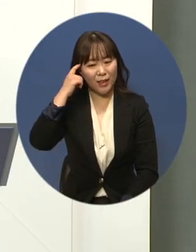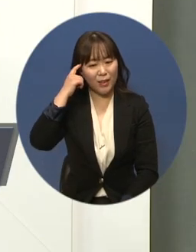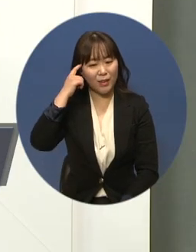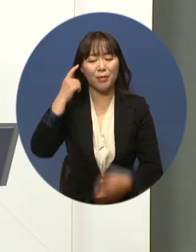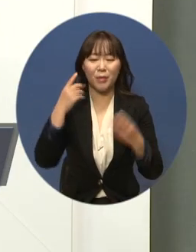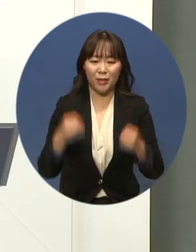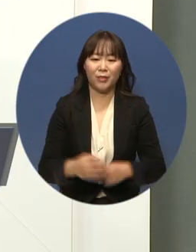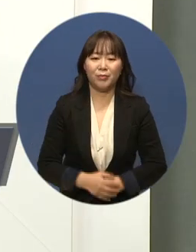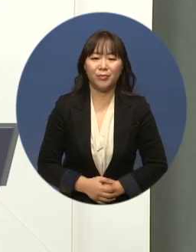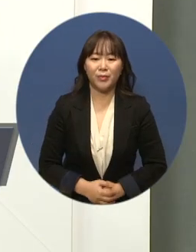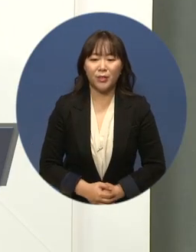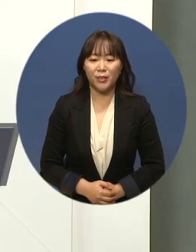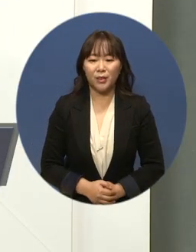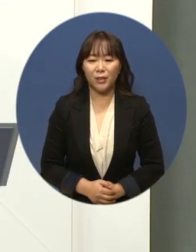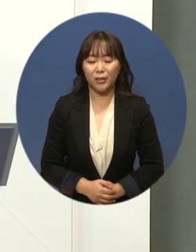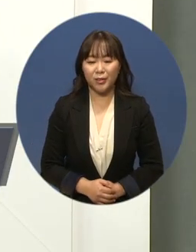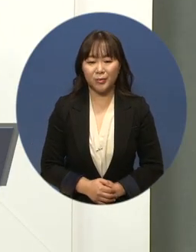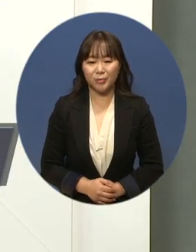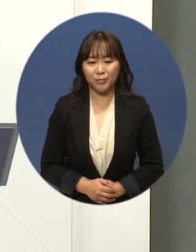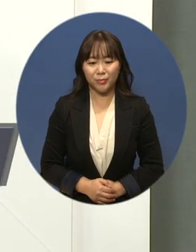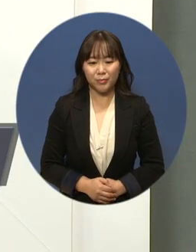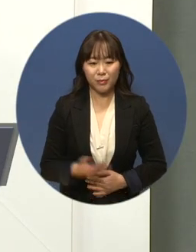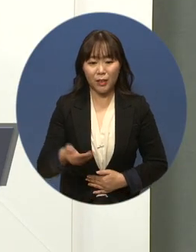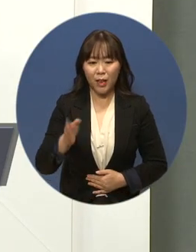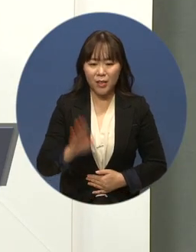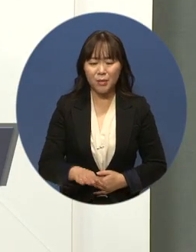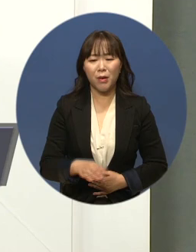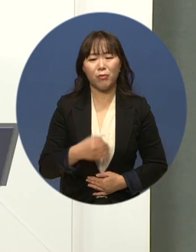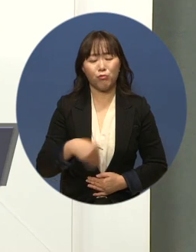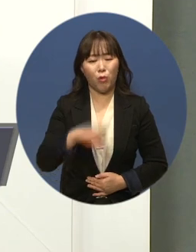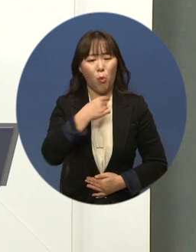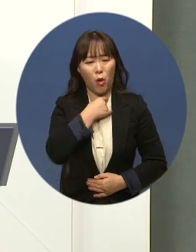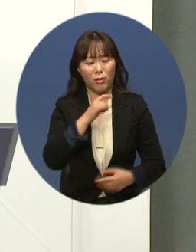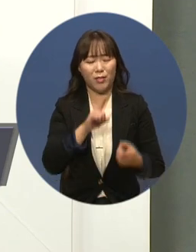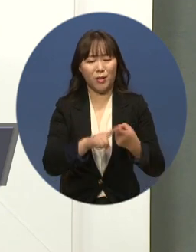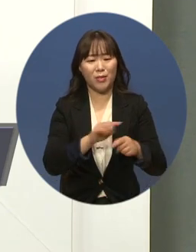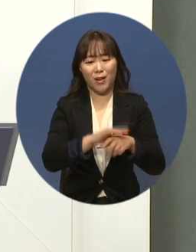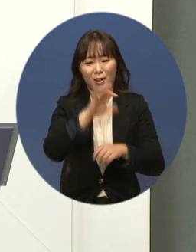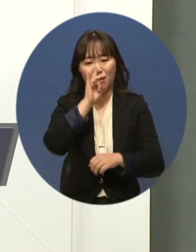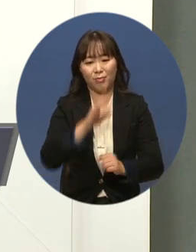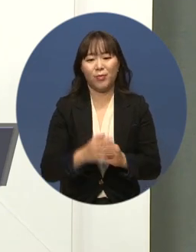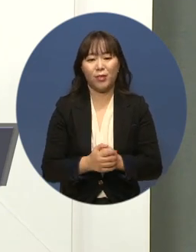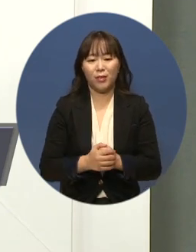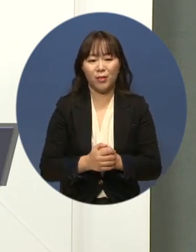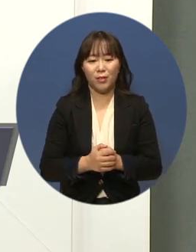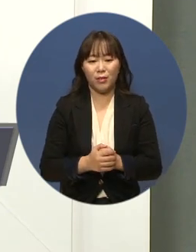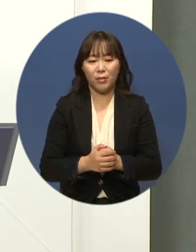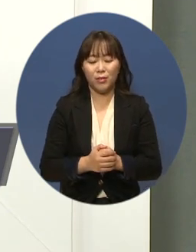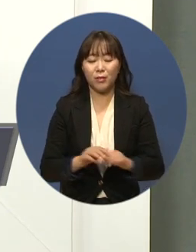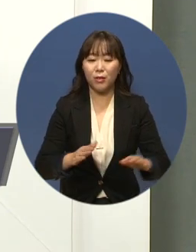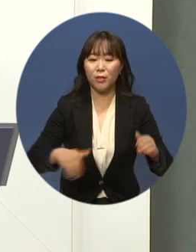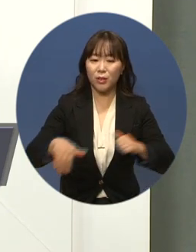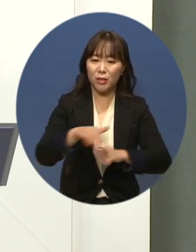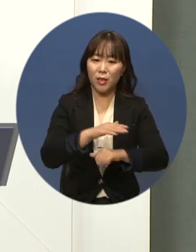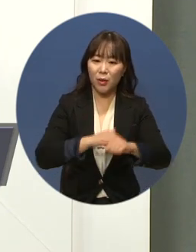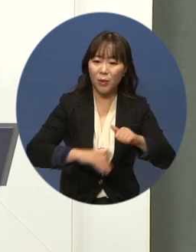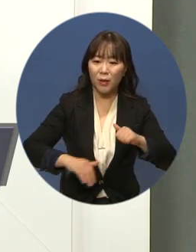많이 하고 있어요. 예. 그러나 이것이 그렇게 마음대로 되는 것도 아니고 이런 가운데